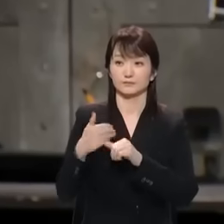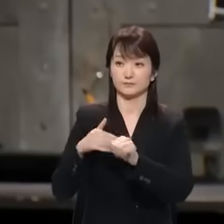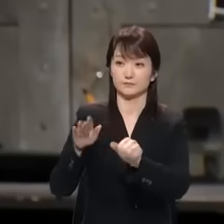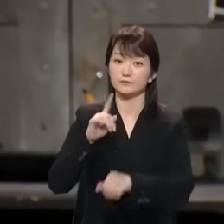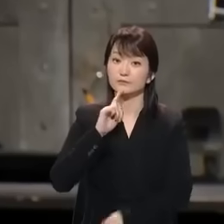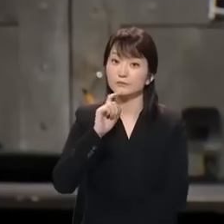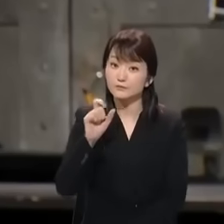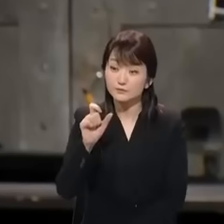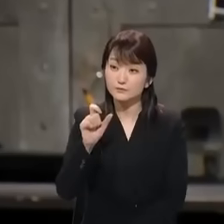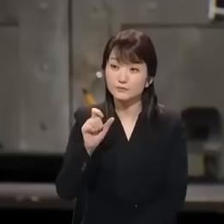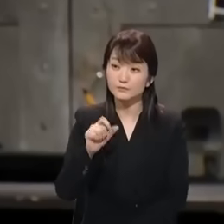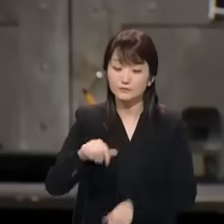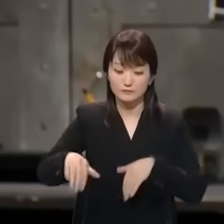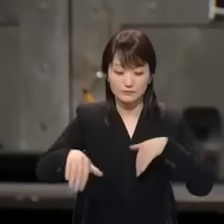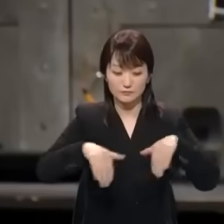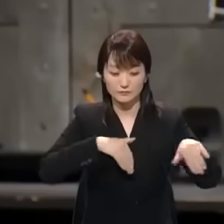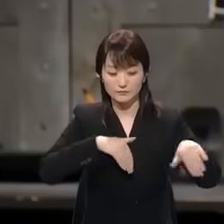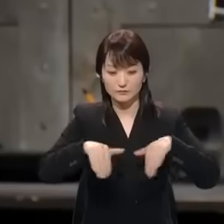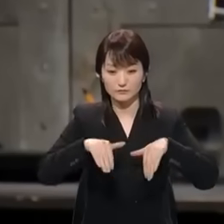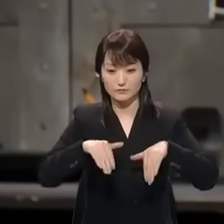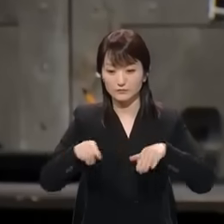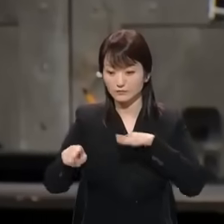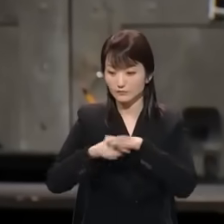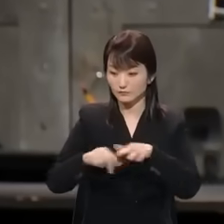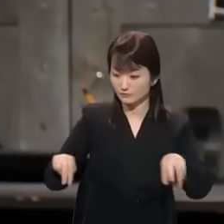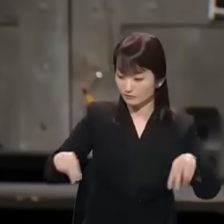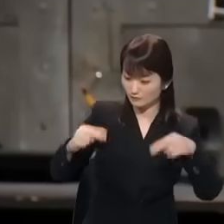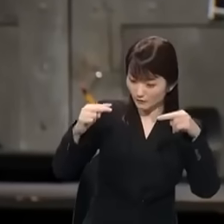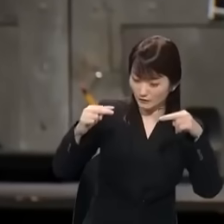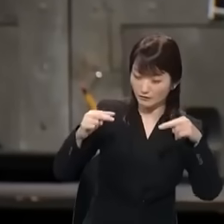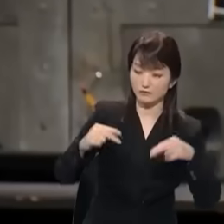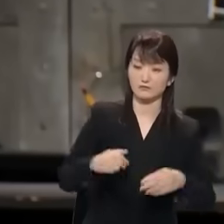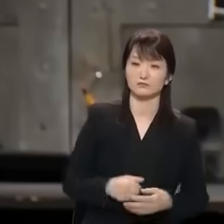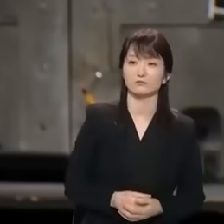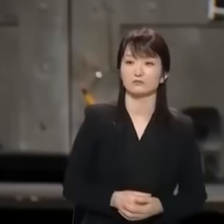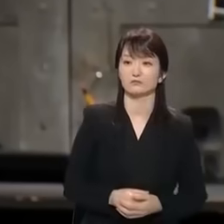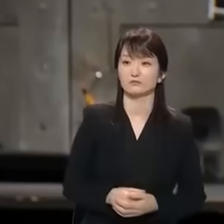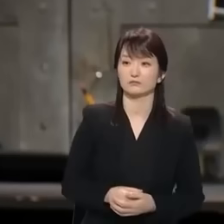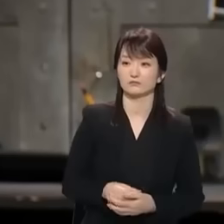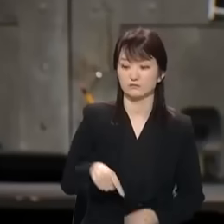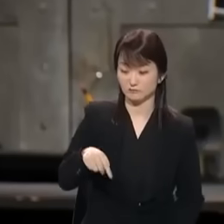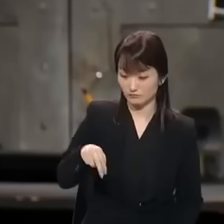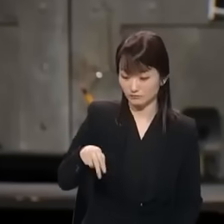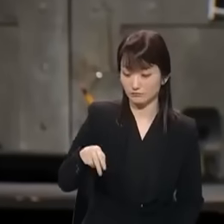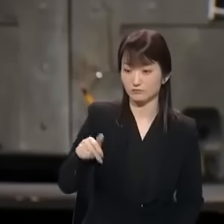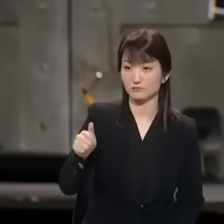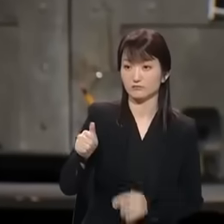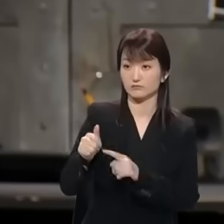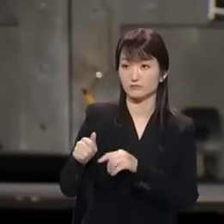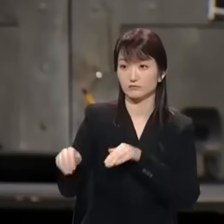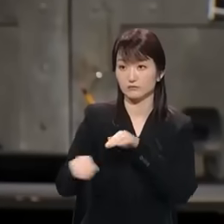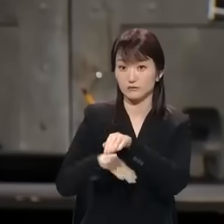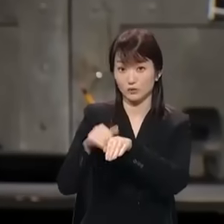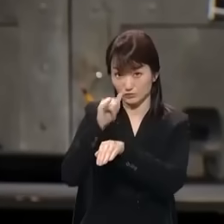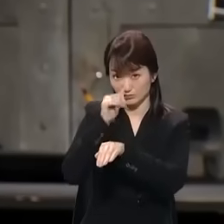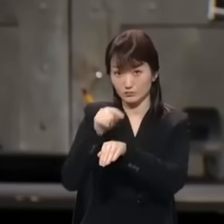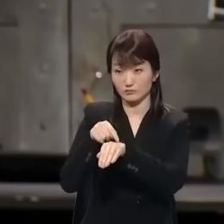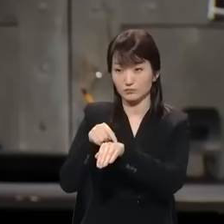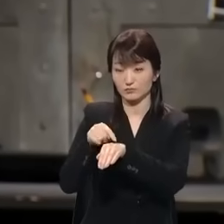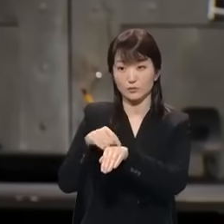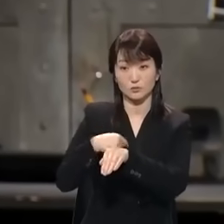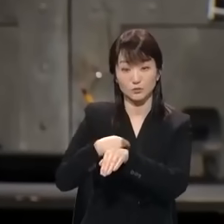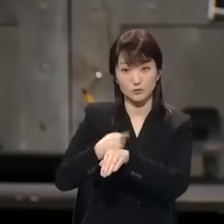15분 뒤에 길가에서 그 도독을 마주쳤어요 마주쳤는데 걸어왔다는 그 도둑이 사실은 차가 있었어요 그리고